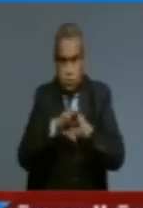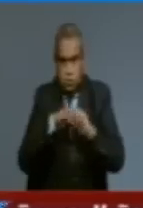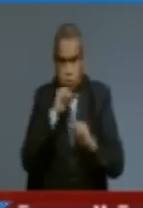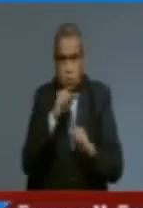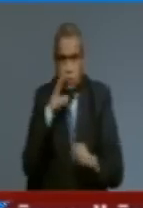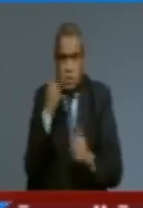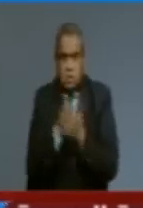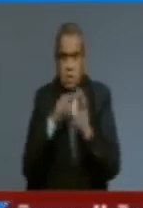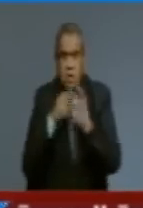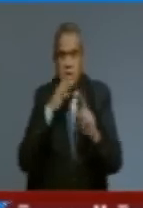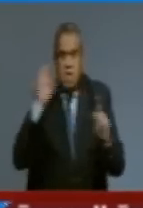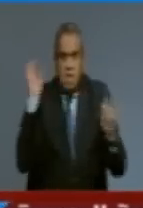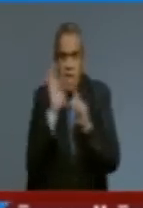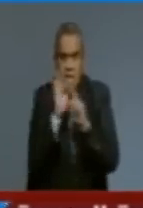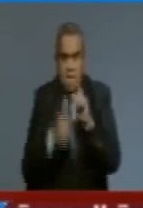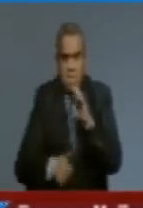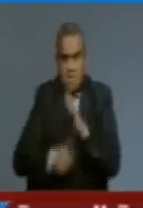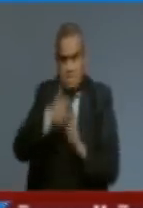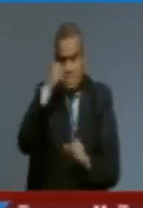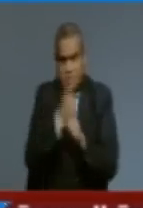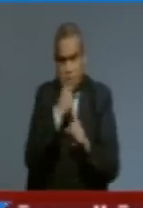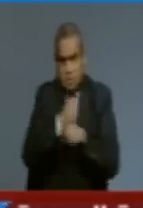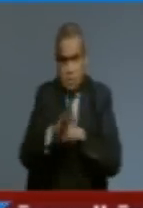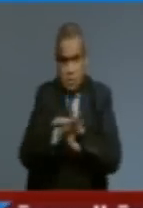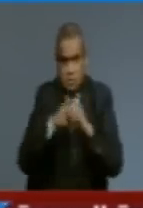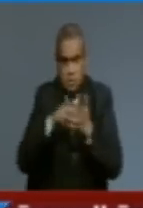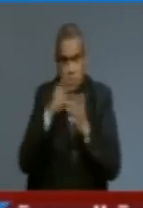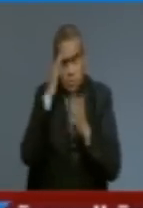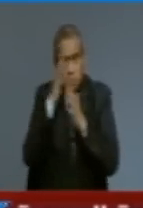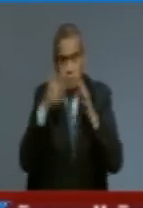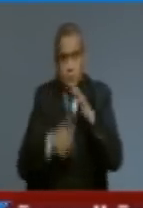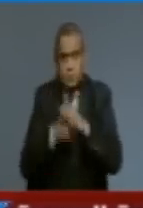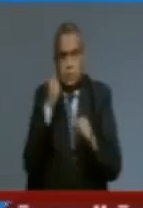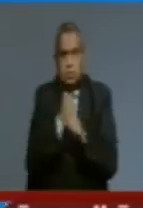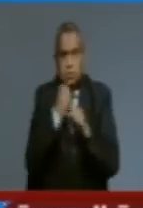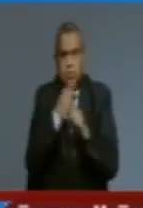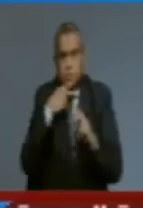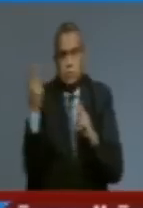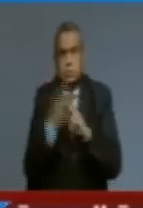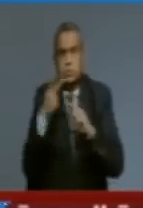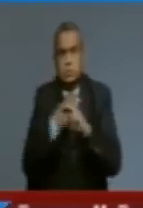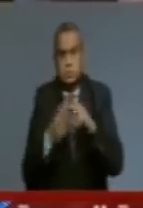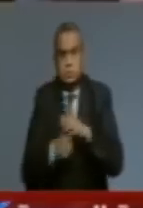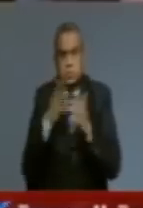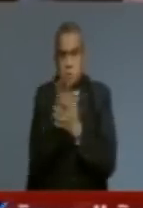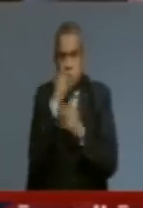تستهدف وتسعى إلى ازدهار ورفاهية شعوبنا والتنمية المستدامة